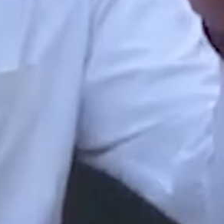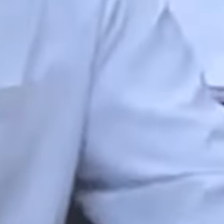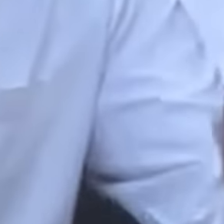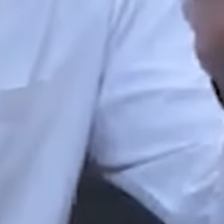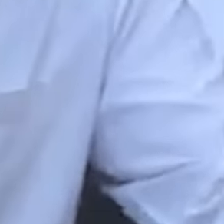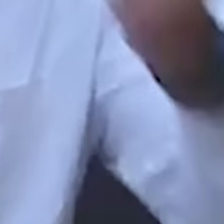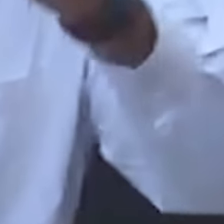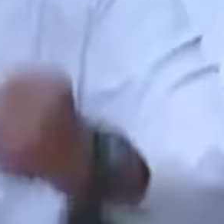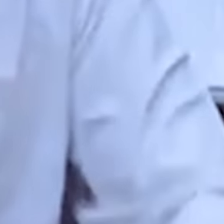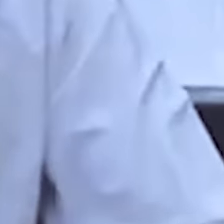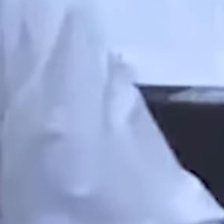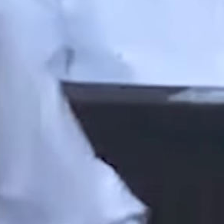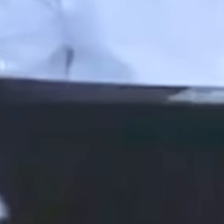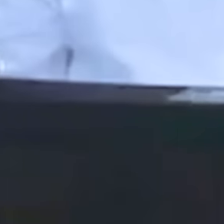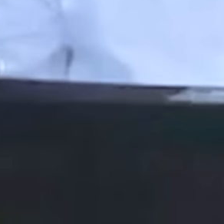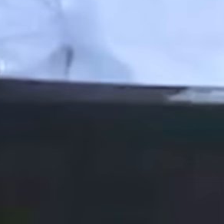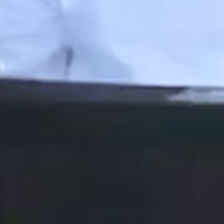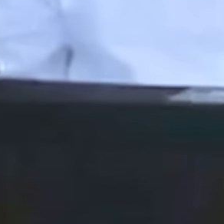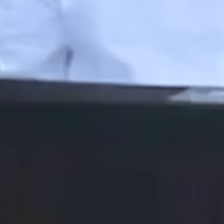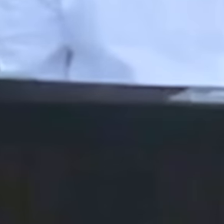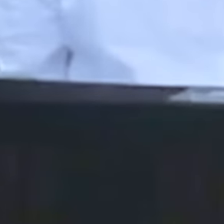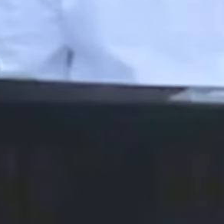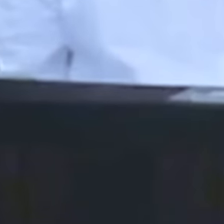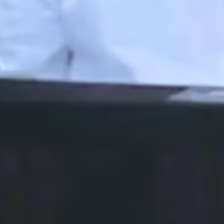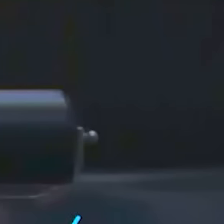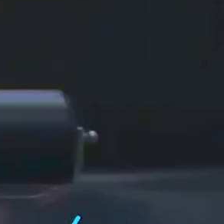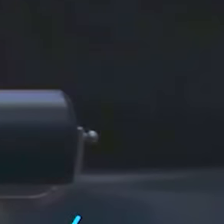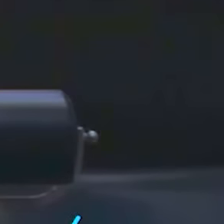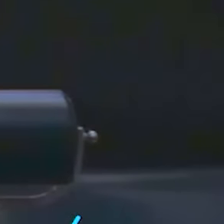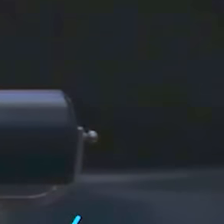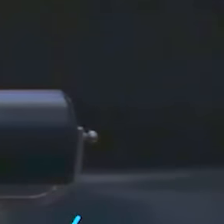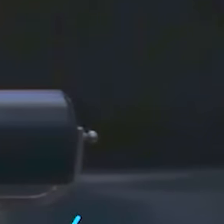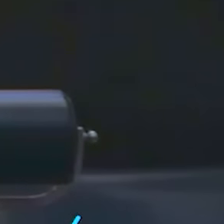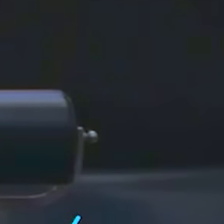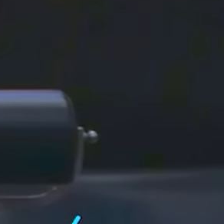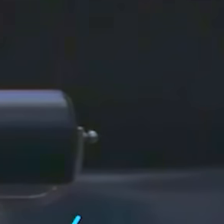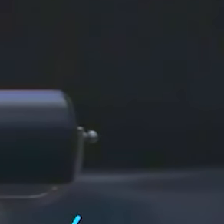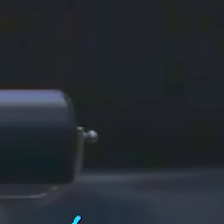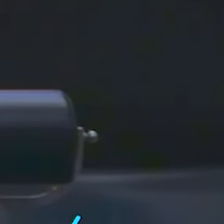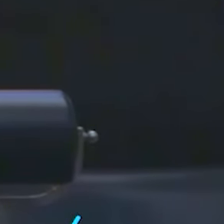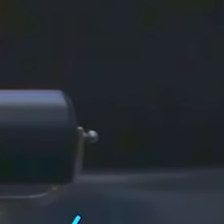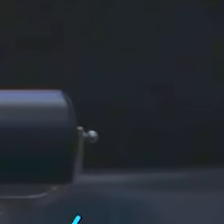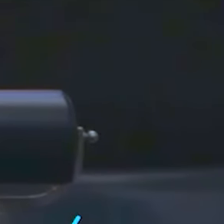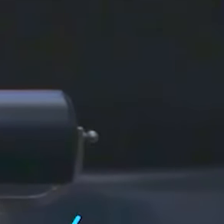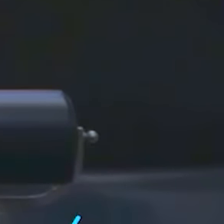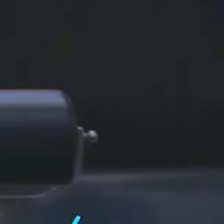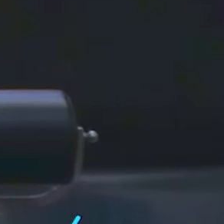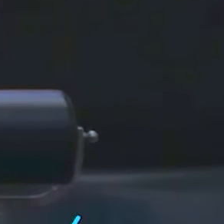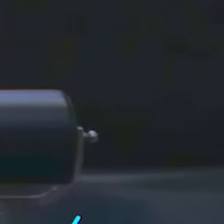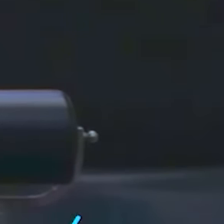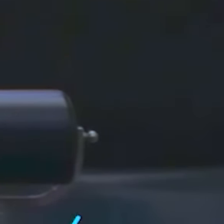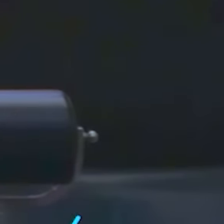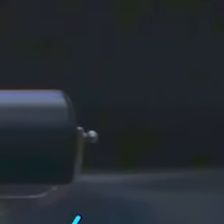බලය තමන්ගේ ගම්මට්ටමේ සමාජිකයට ලබා දීමේ ක්‍රියාවලියට කොච්චර එකඟද? මේ ජනතා විමුක්ති පෙරමුණේ හෝ ජාතික ජන